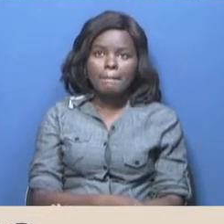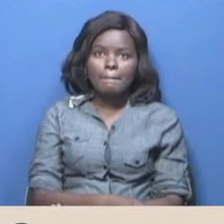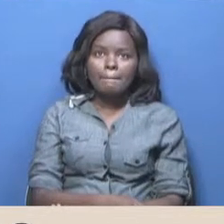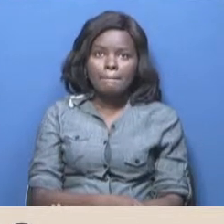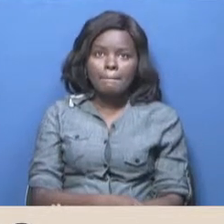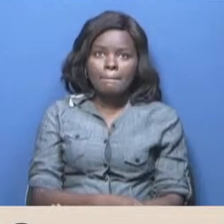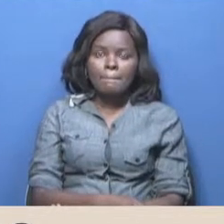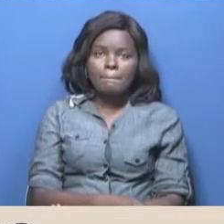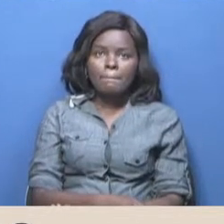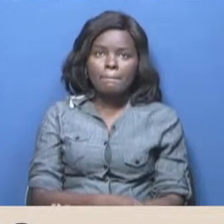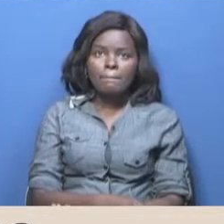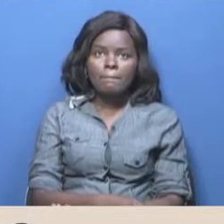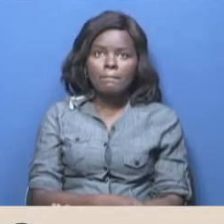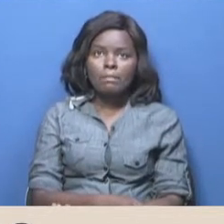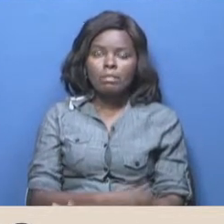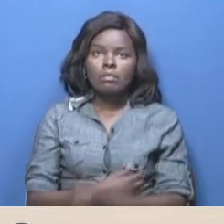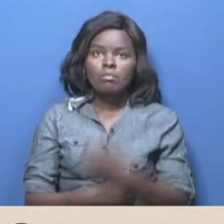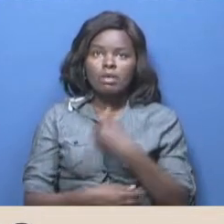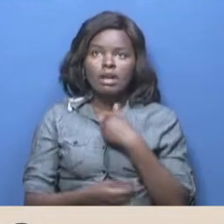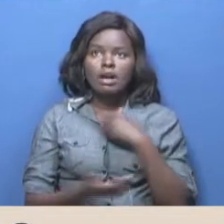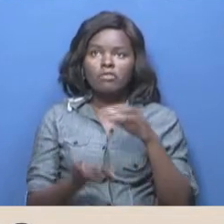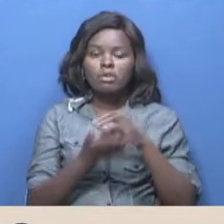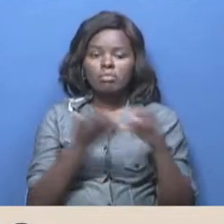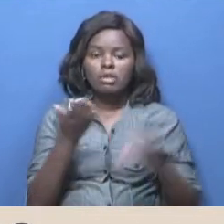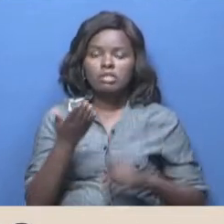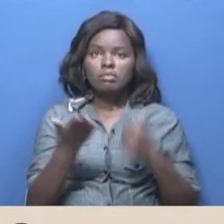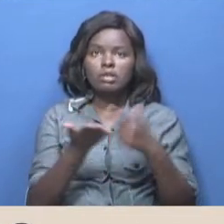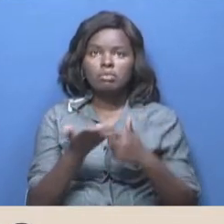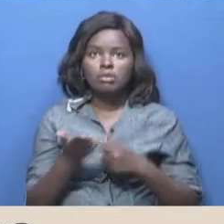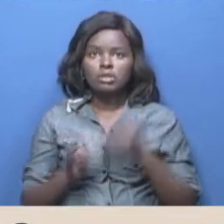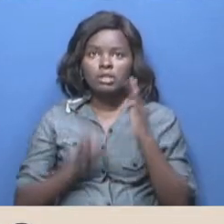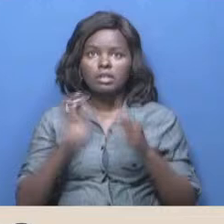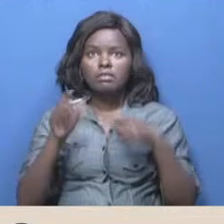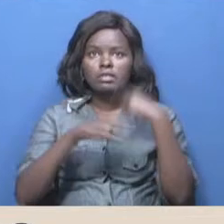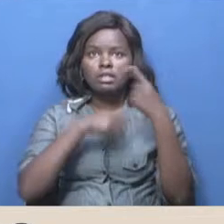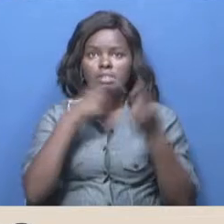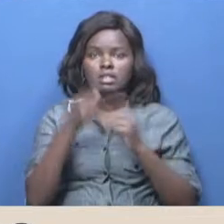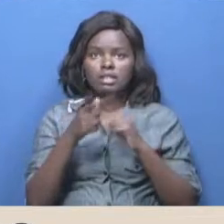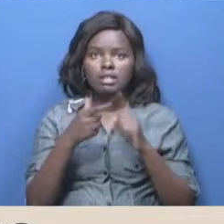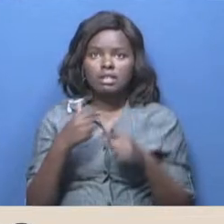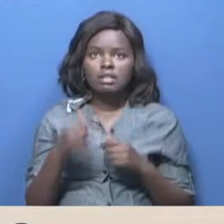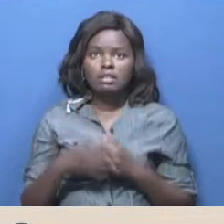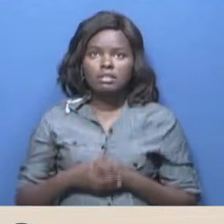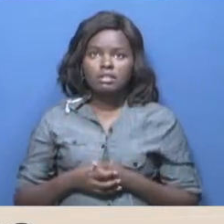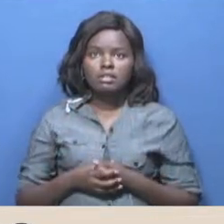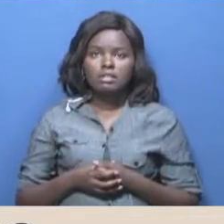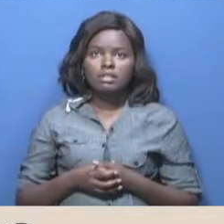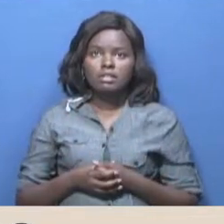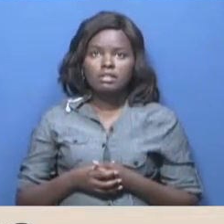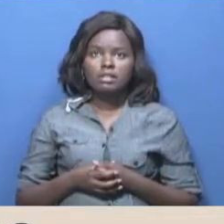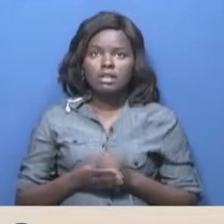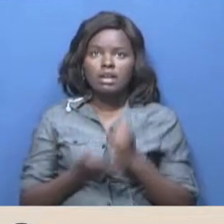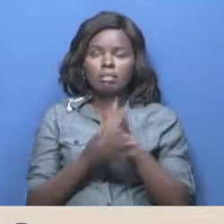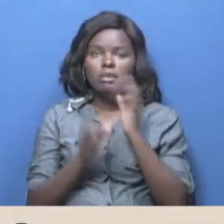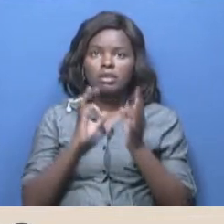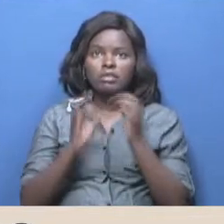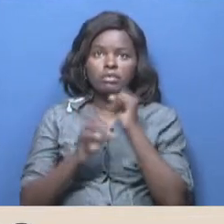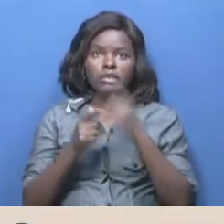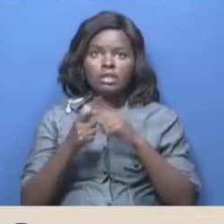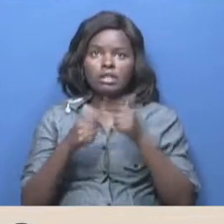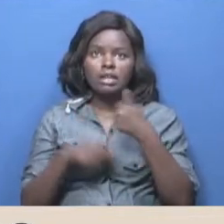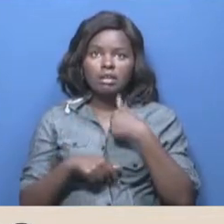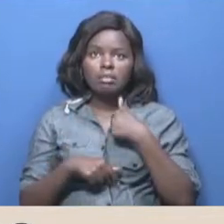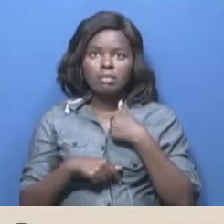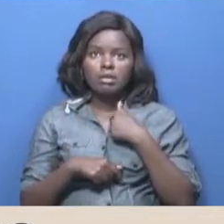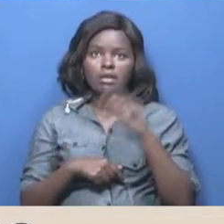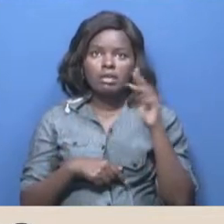Mimi kama Fadi nitaleta impeachment motion, ikiwa itafaulu wenzangu watachangia well and good, if not but mimi kama mwakilishi